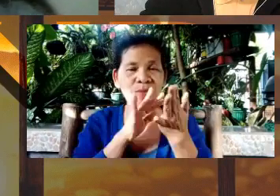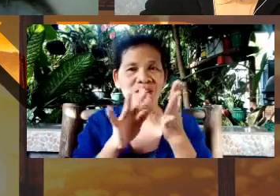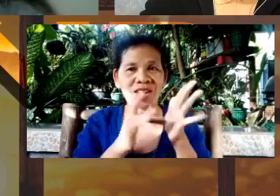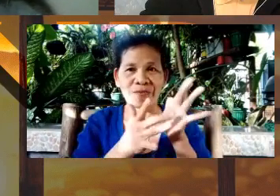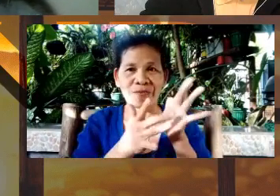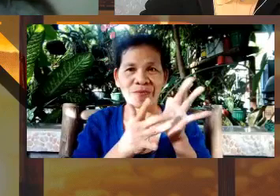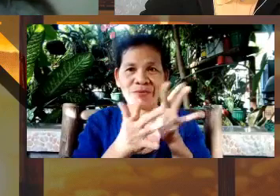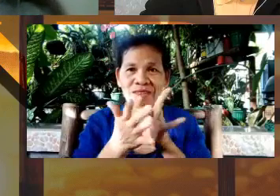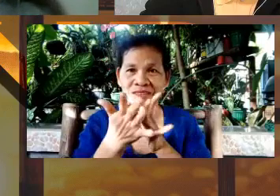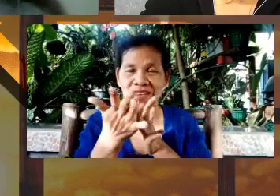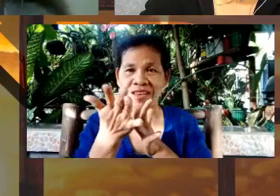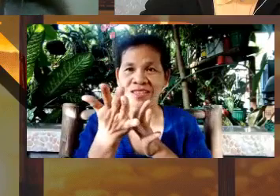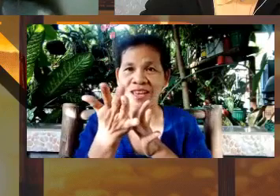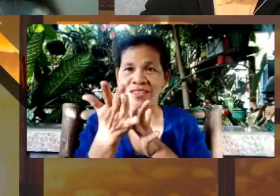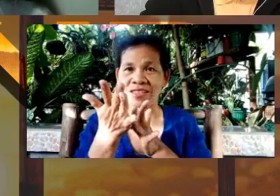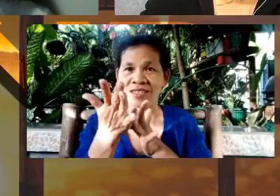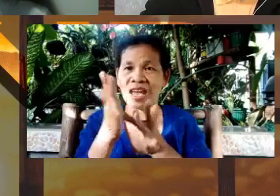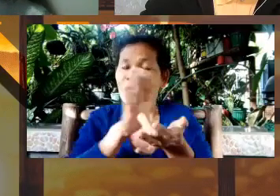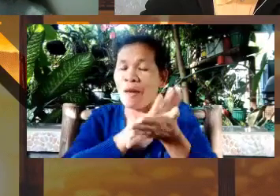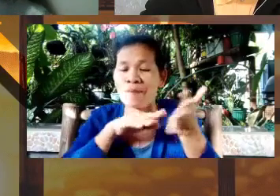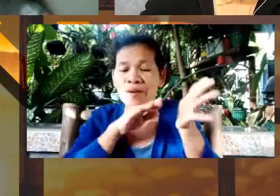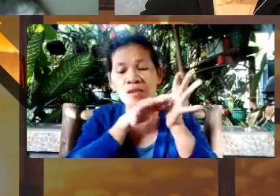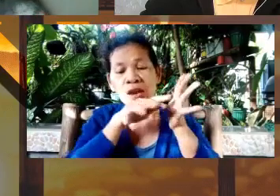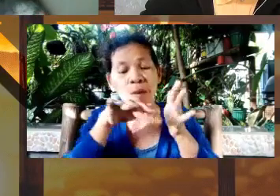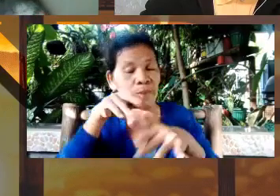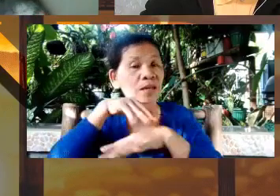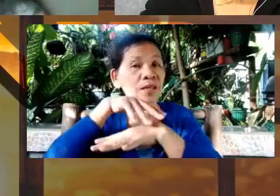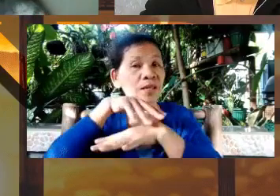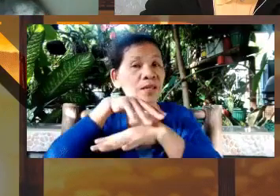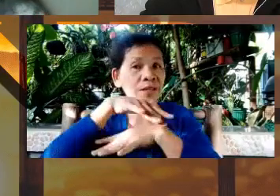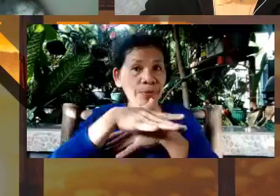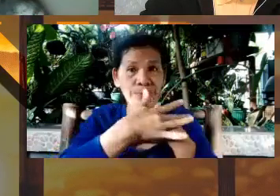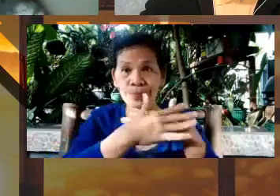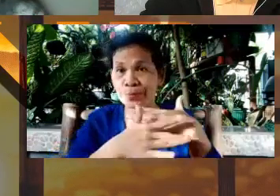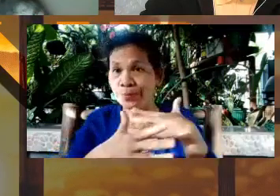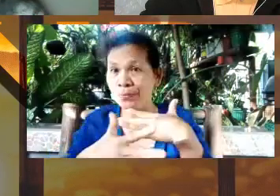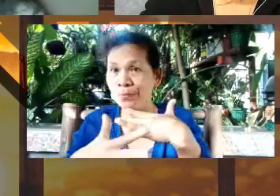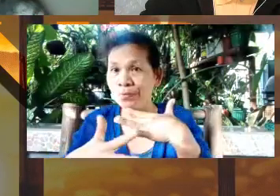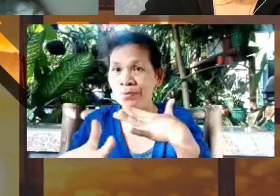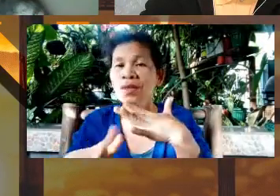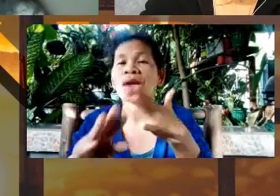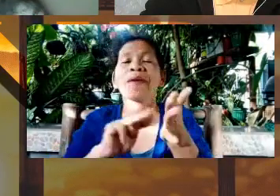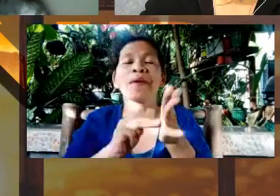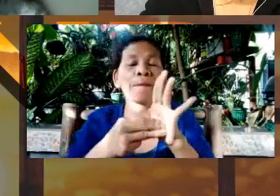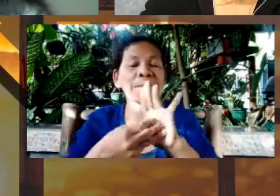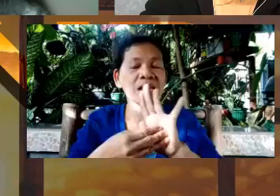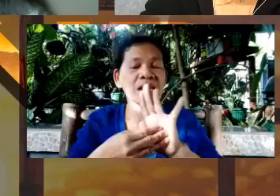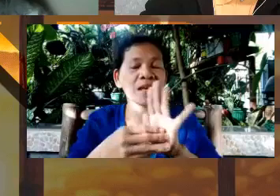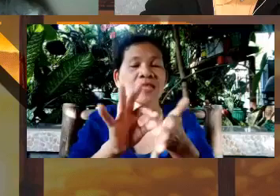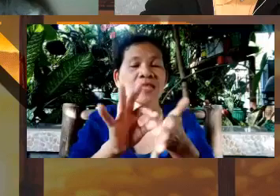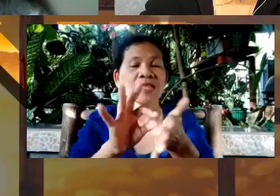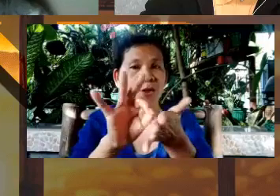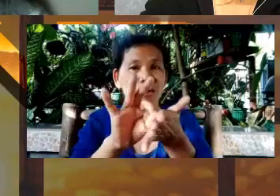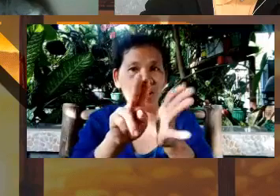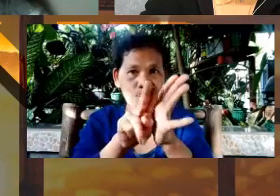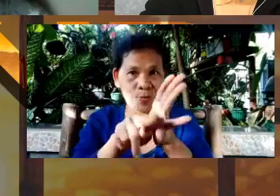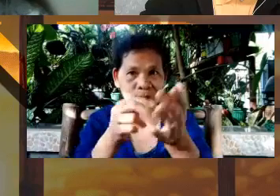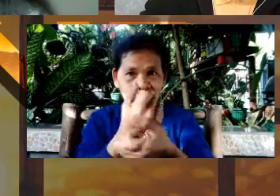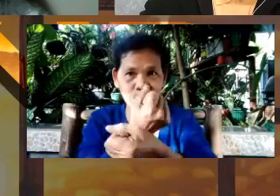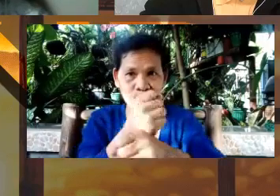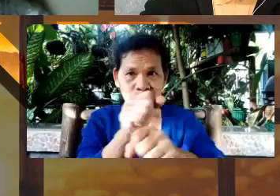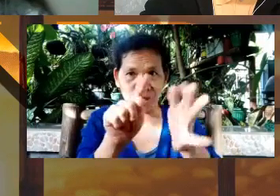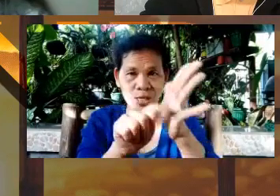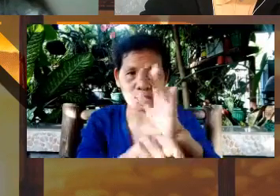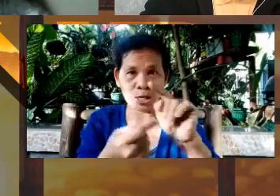doon sa Kalbaryo ng Cross. Kasi yung po ay ibig sabihin, forgiveness and salvation mula sa condemnation